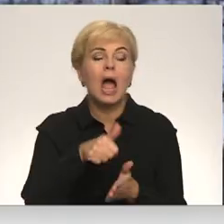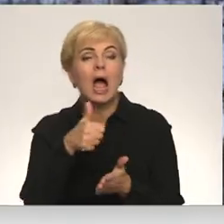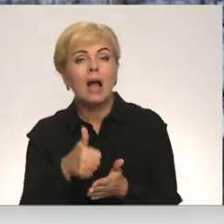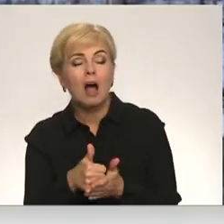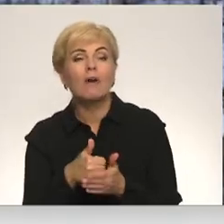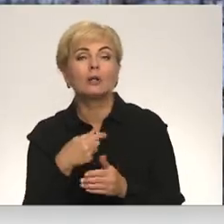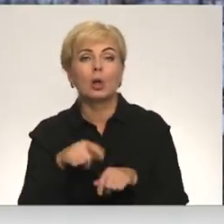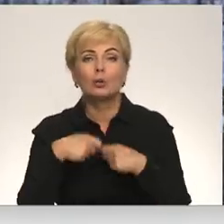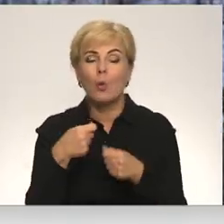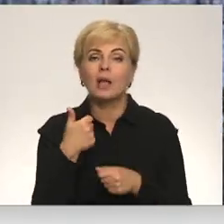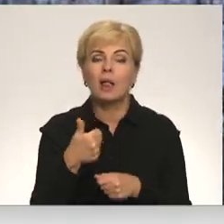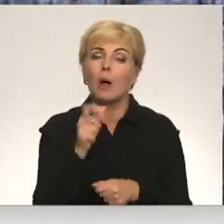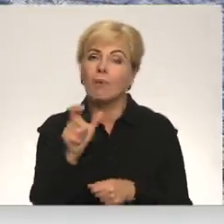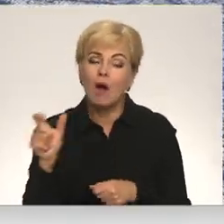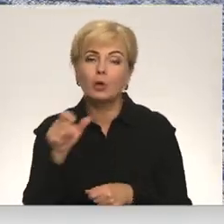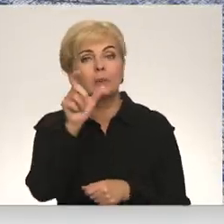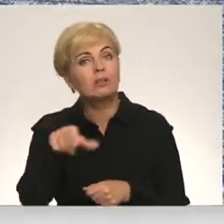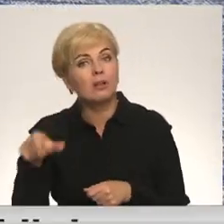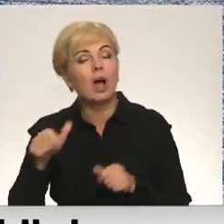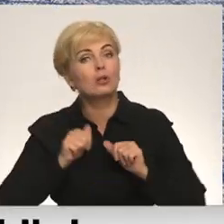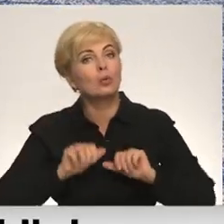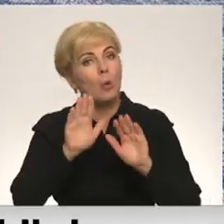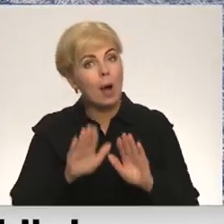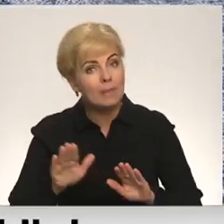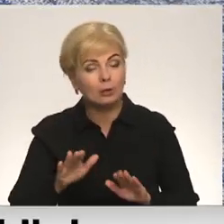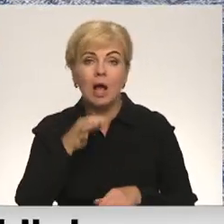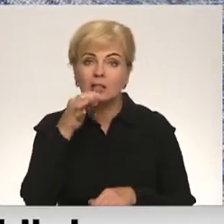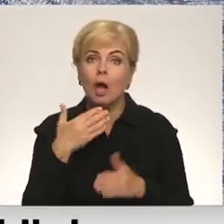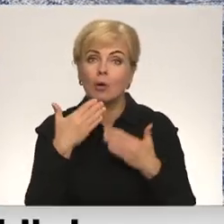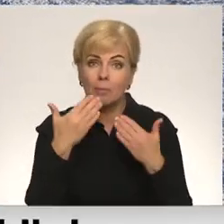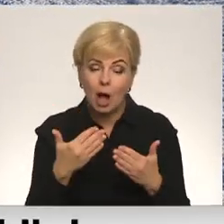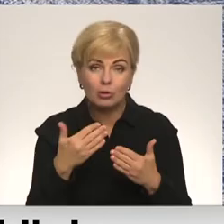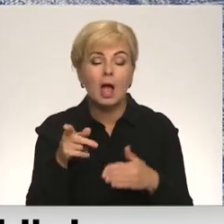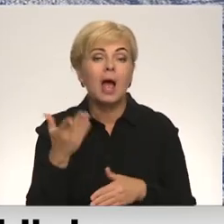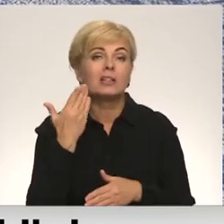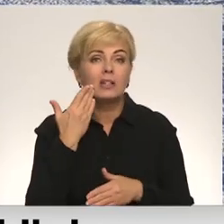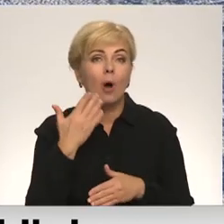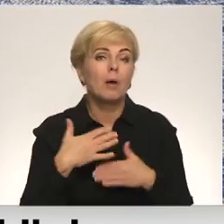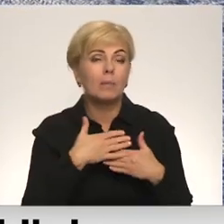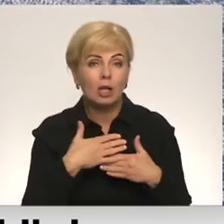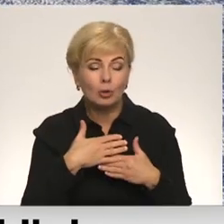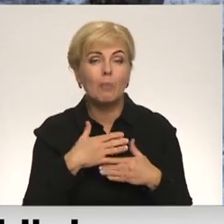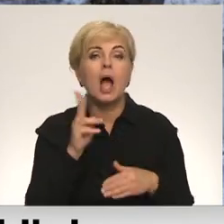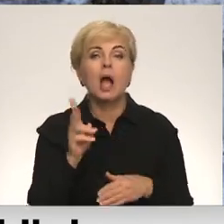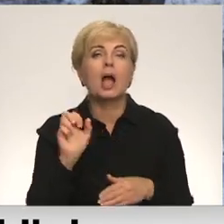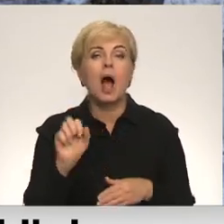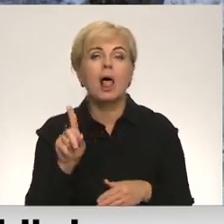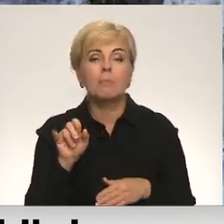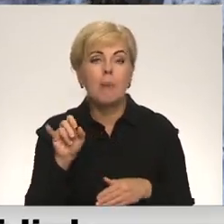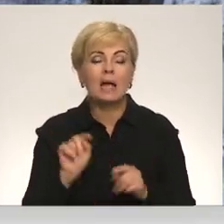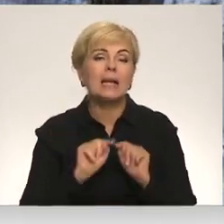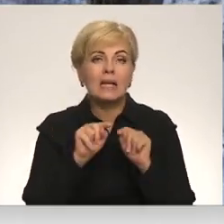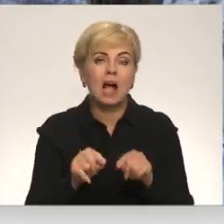labo vārdu. Cilvēki novienot un tā, ka cilvēki pēc mums saka paldies. Es viņu sauku par brīnumu. Un Kalpaks iestājās par šo brīvo,